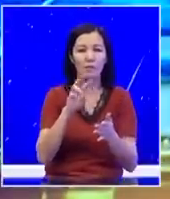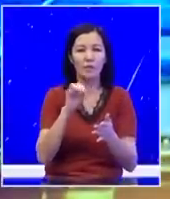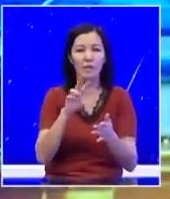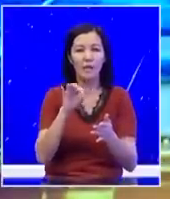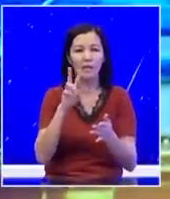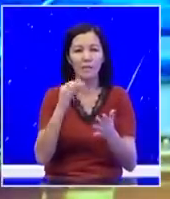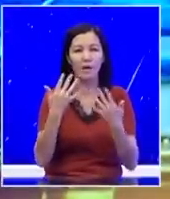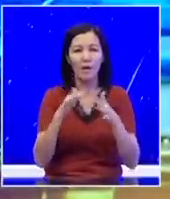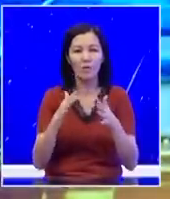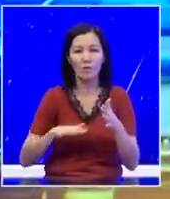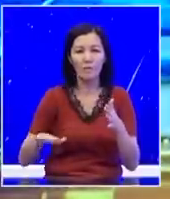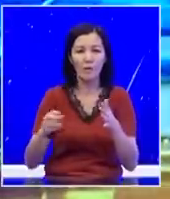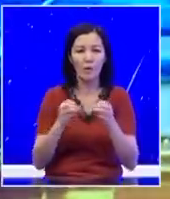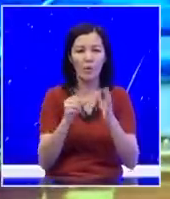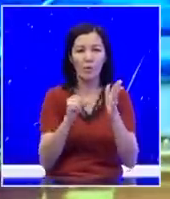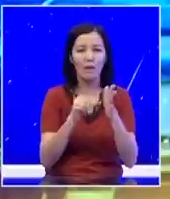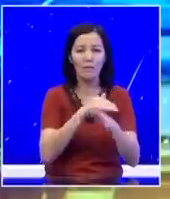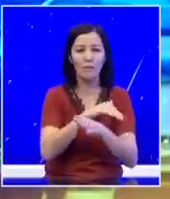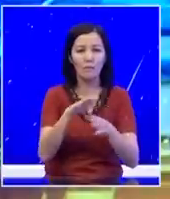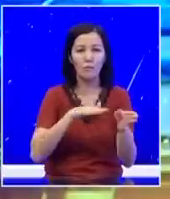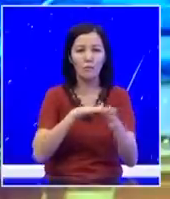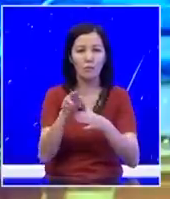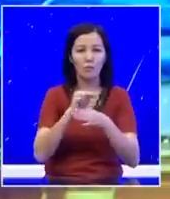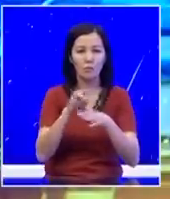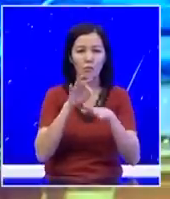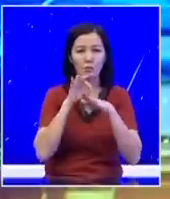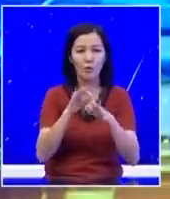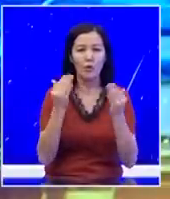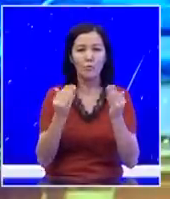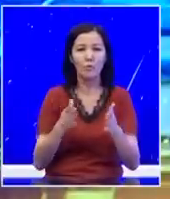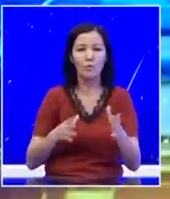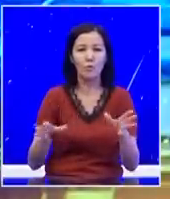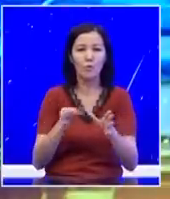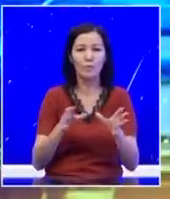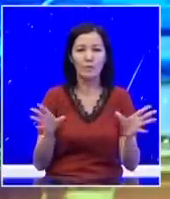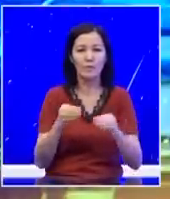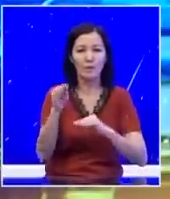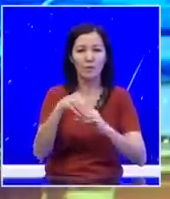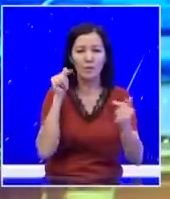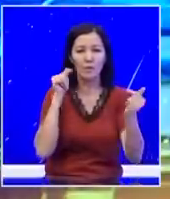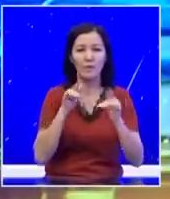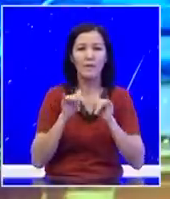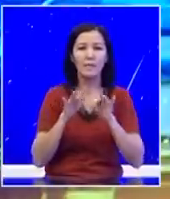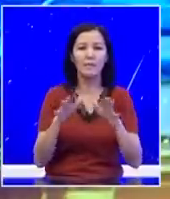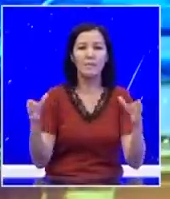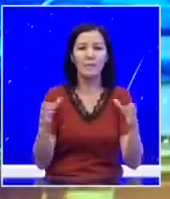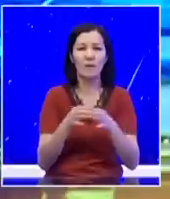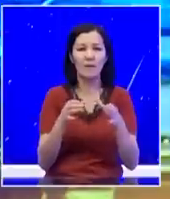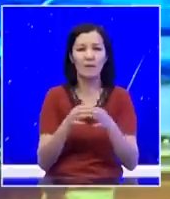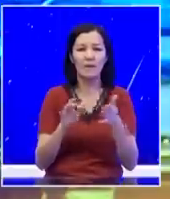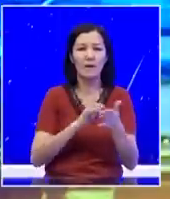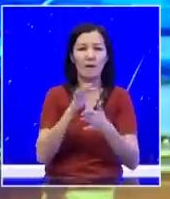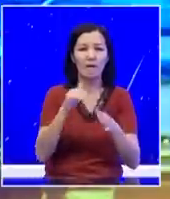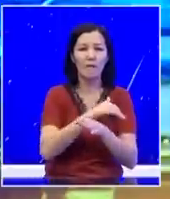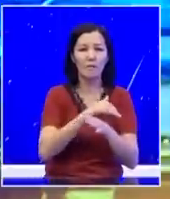елді мекендеріндегі 16 көшеде күрделі жөндеуден өтпек. Бүгін облыстық сыбайлас жемқорлыққа қарсы іс-қимыл департаменті өкілдері